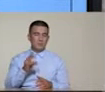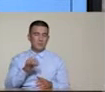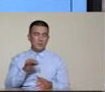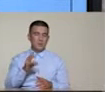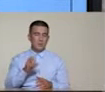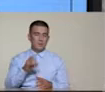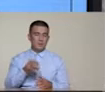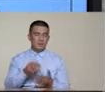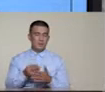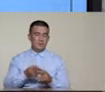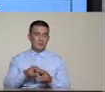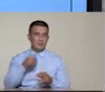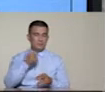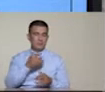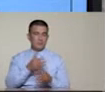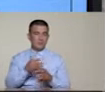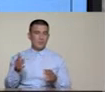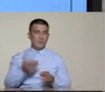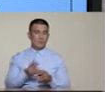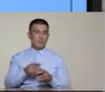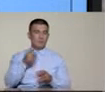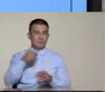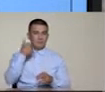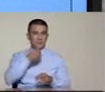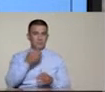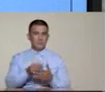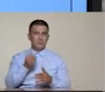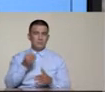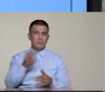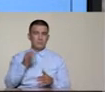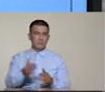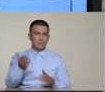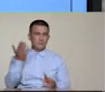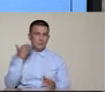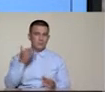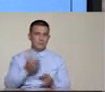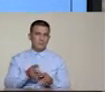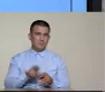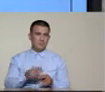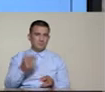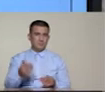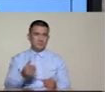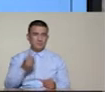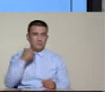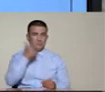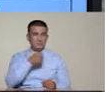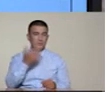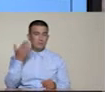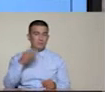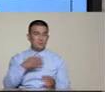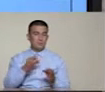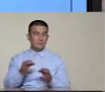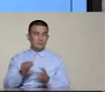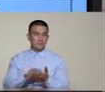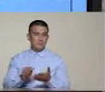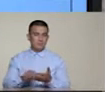davr. Aynan shu ming yilliklar bundan necha ming yil avval deb to'g'rilab yozishimiz kerak